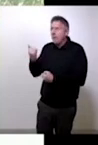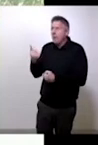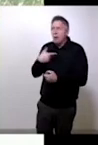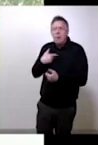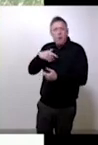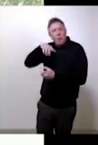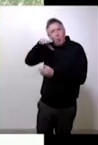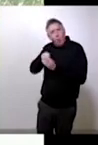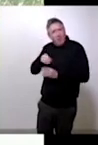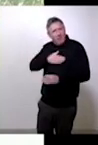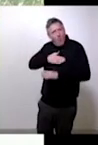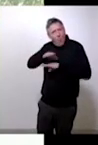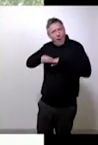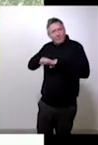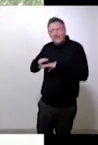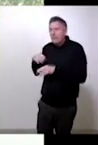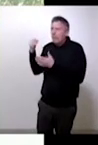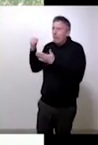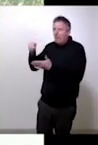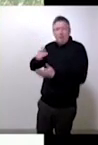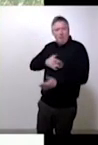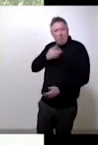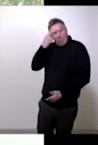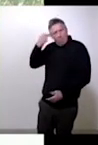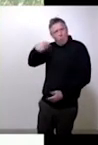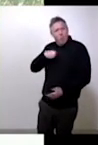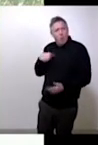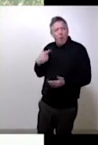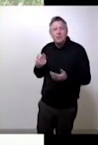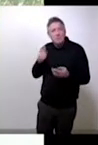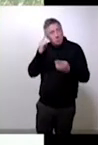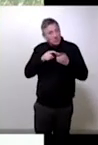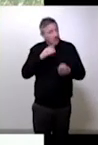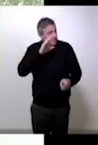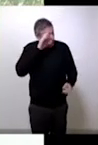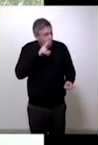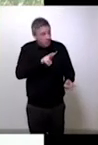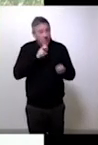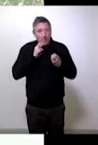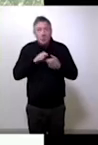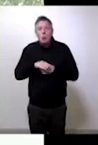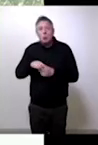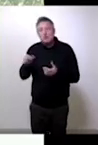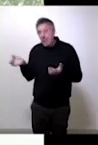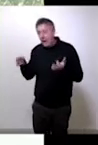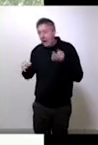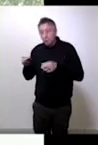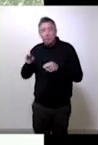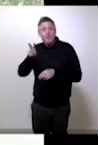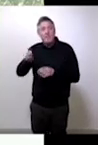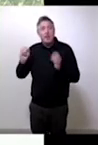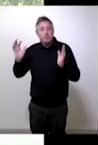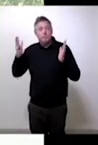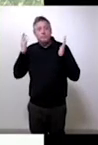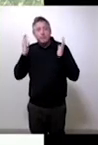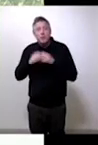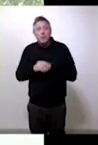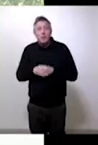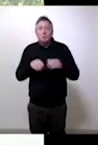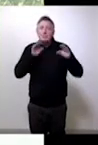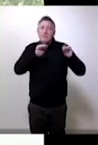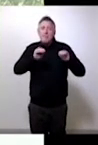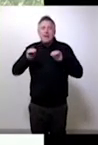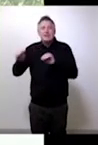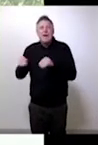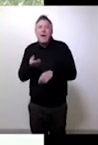que c'était des points importants. Donc cet objectif-là, développement de la place de la nature et de la production alimentaire, de manière aussi à remettre de la